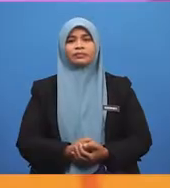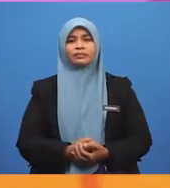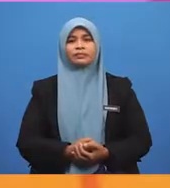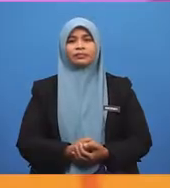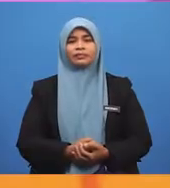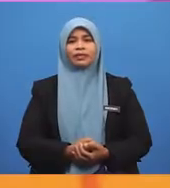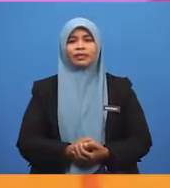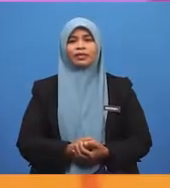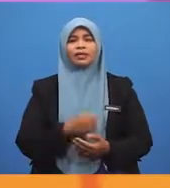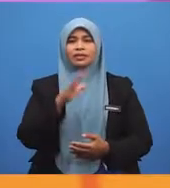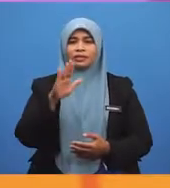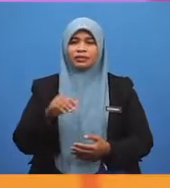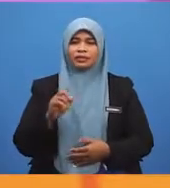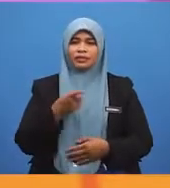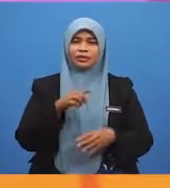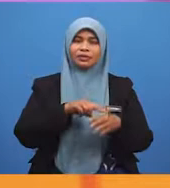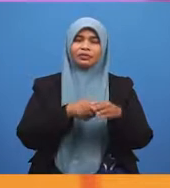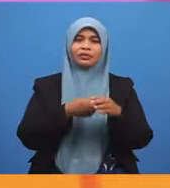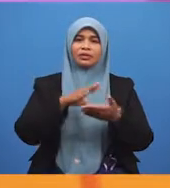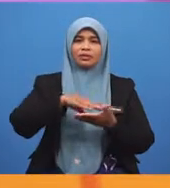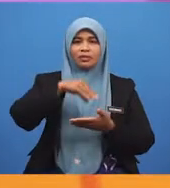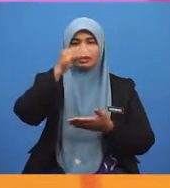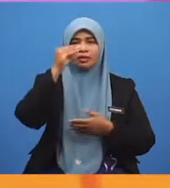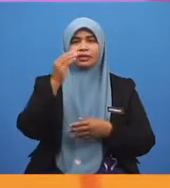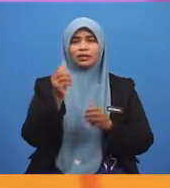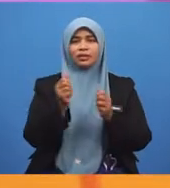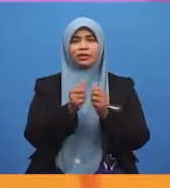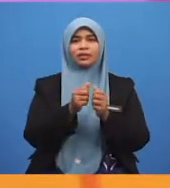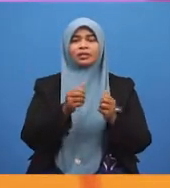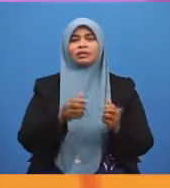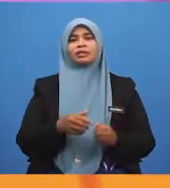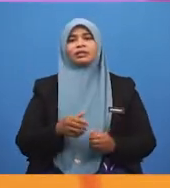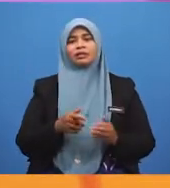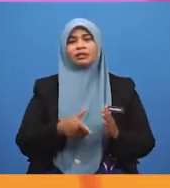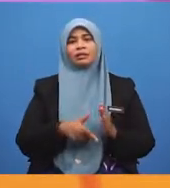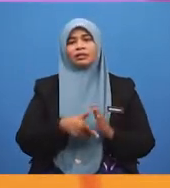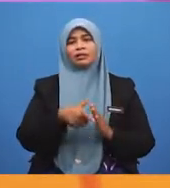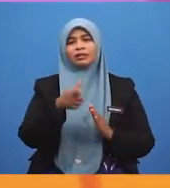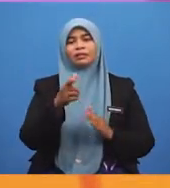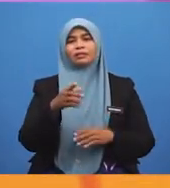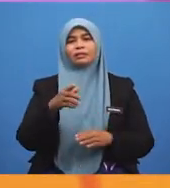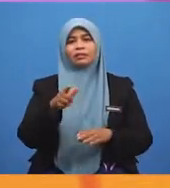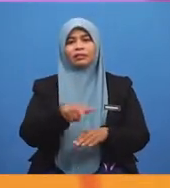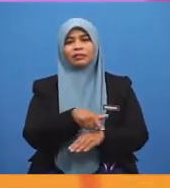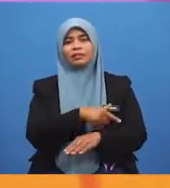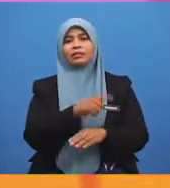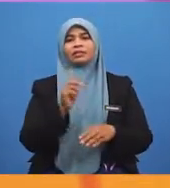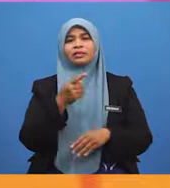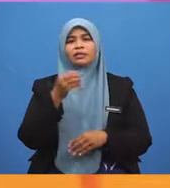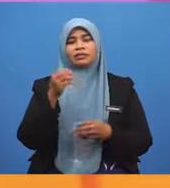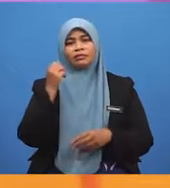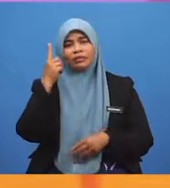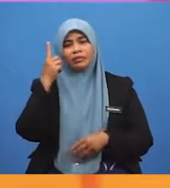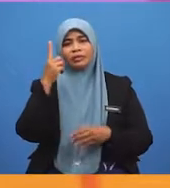Sebelum kita memulakan pembelajaran dengan lebih lanjut, Apa kata kita fahami